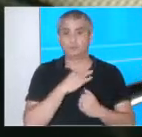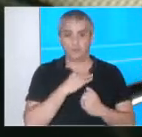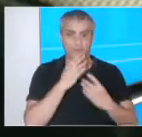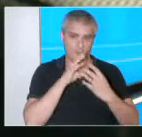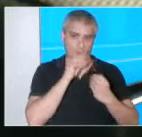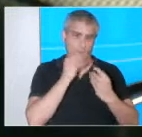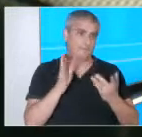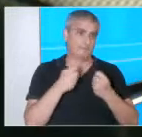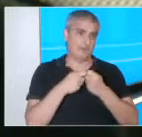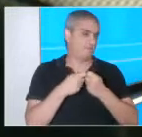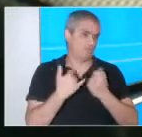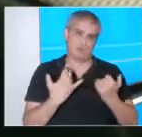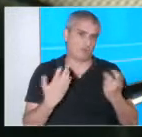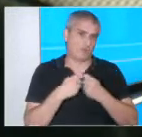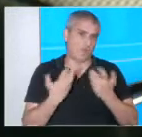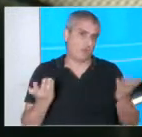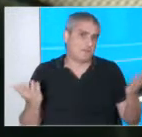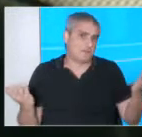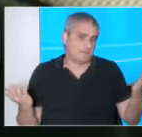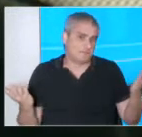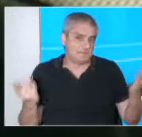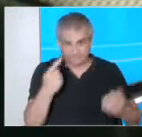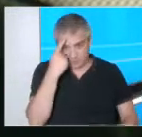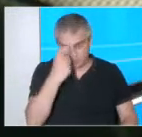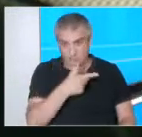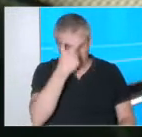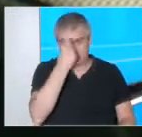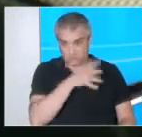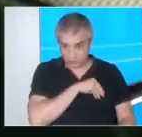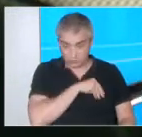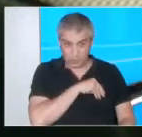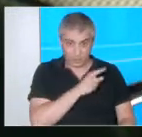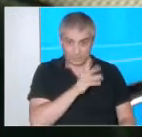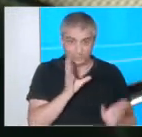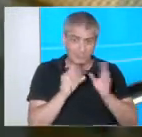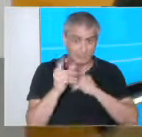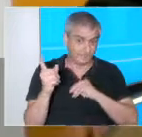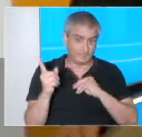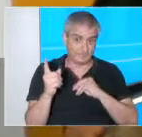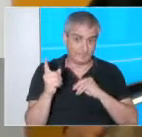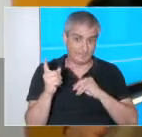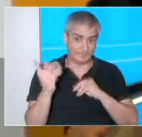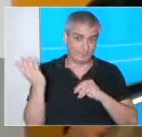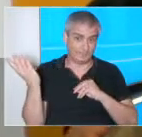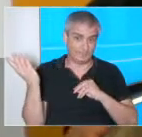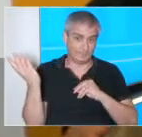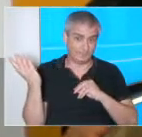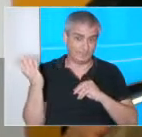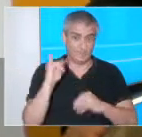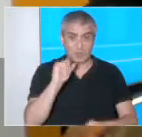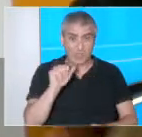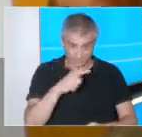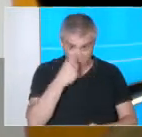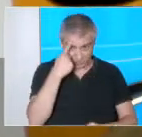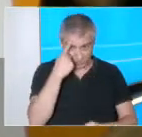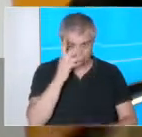תדבר אם זה רלוונטי. כרגע זה לא רלוונטי. מה, אתה יודע שגדעון סער אומר, אני מוכן ללכת עם, עם, עם יולי אדלשטיין,